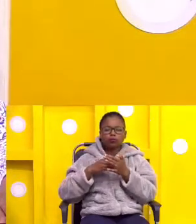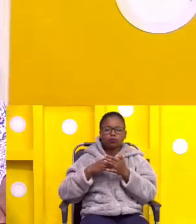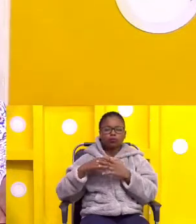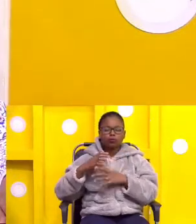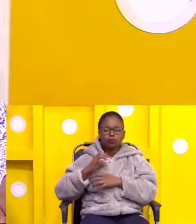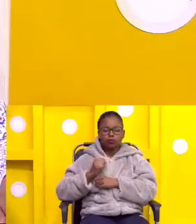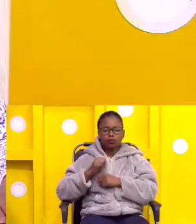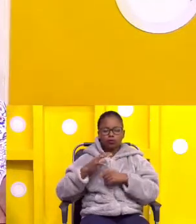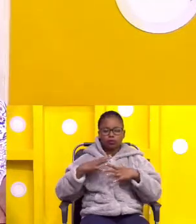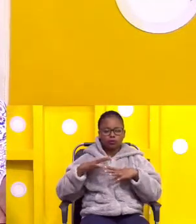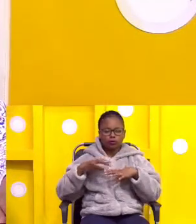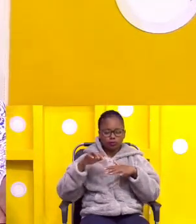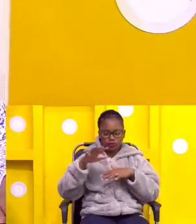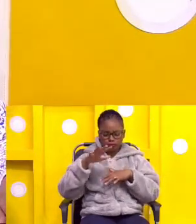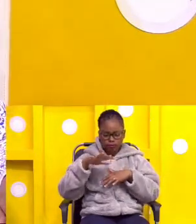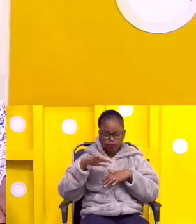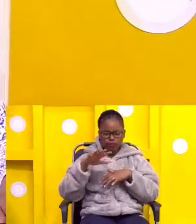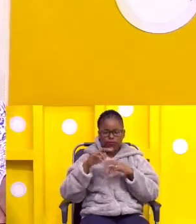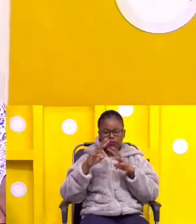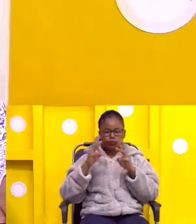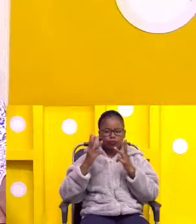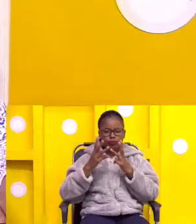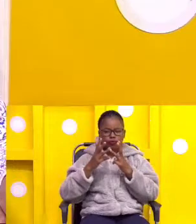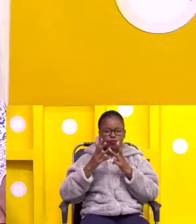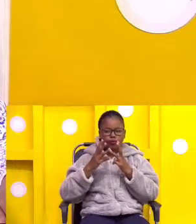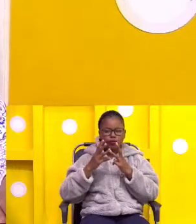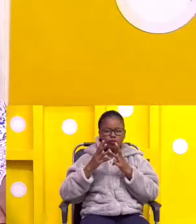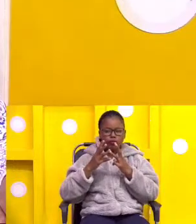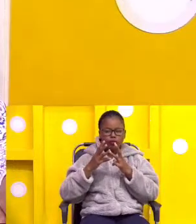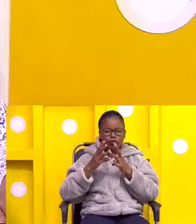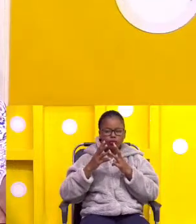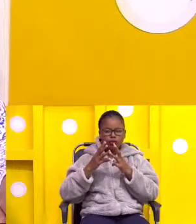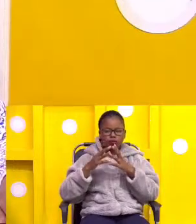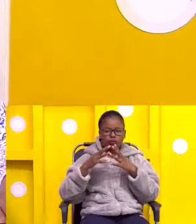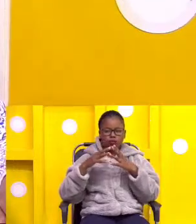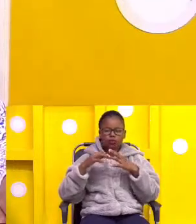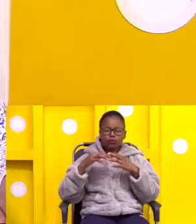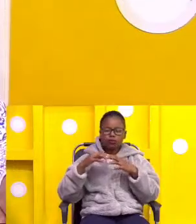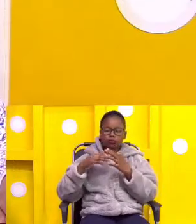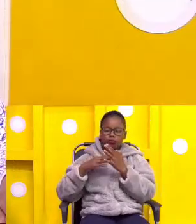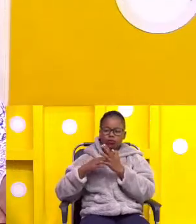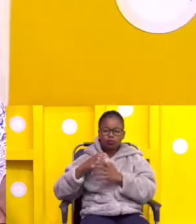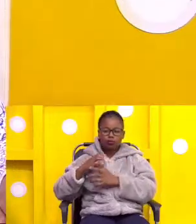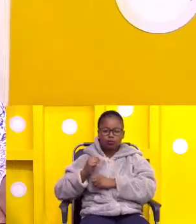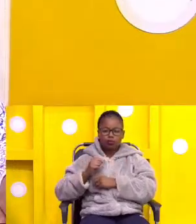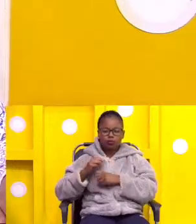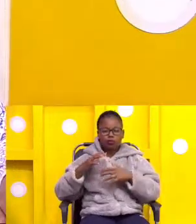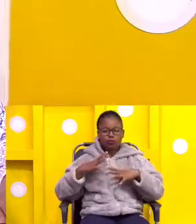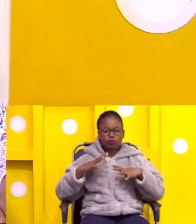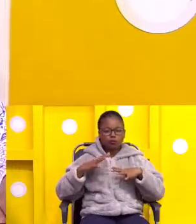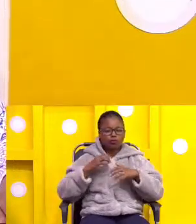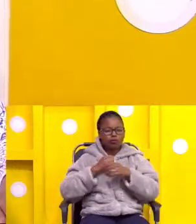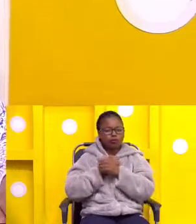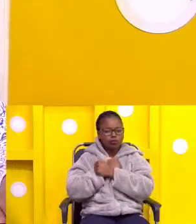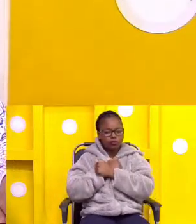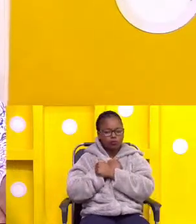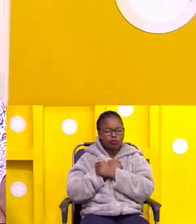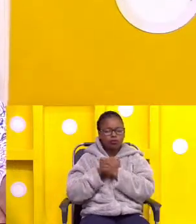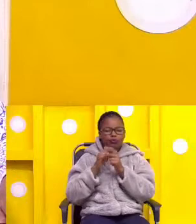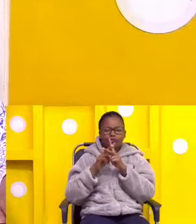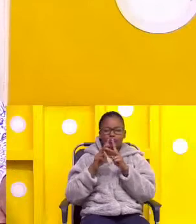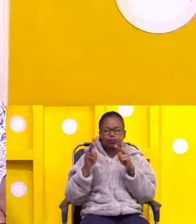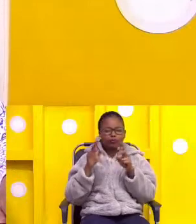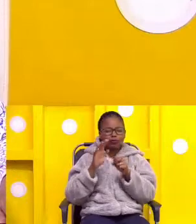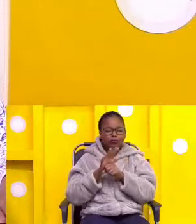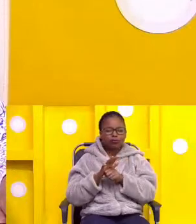thi tutige kwihoka andu aya twendete muno tondu andu aya turenda na andu atwihokete aingi